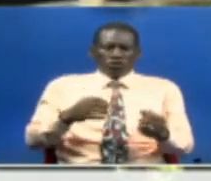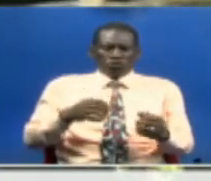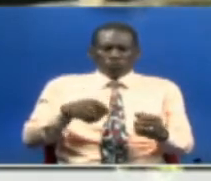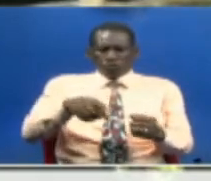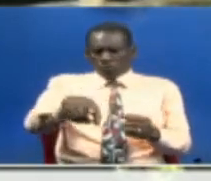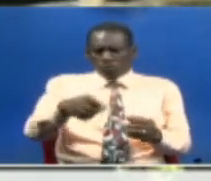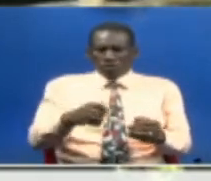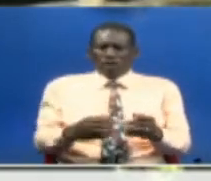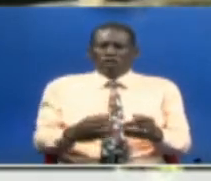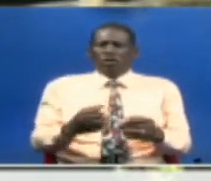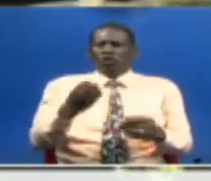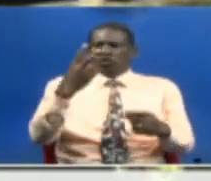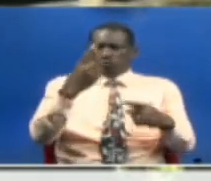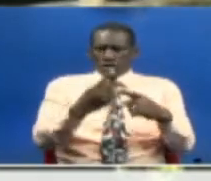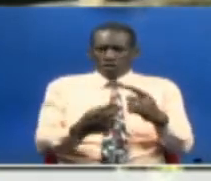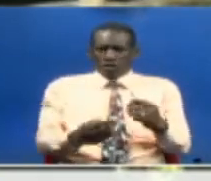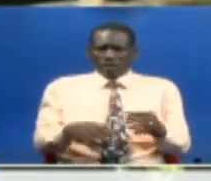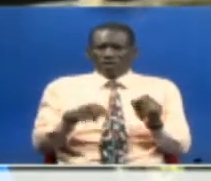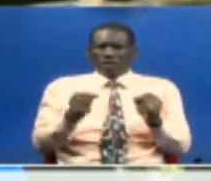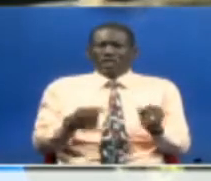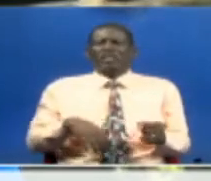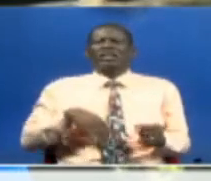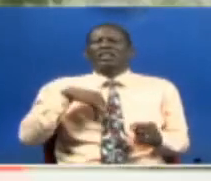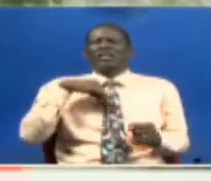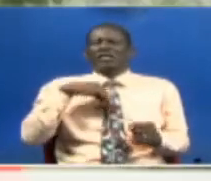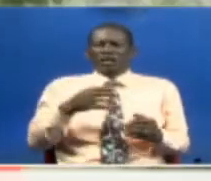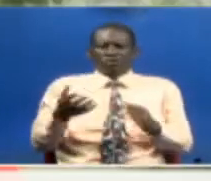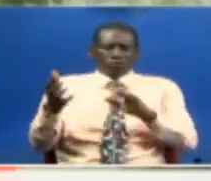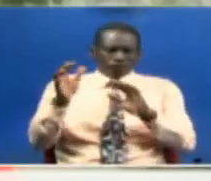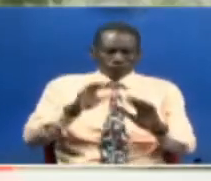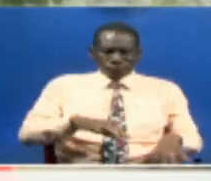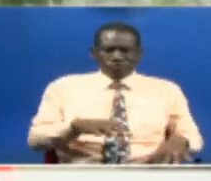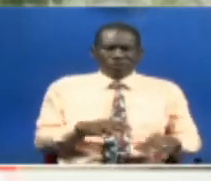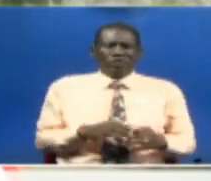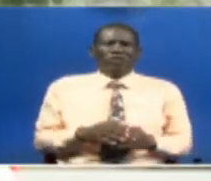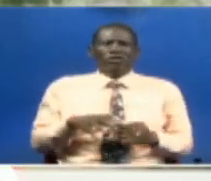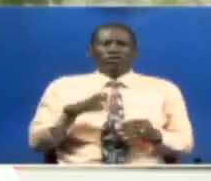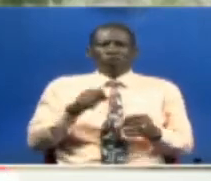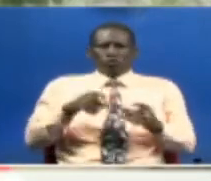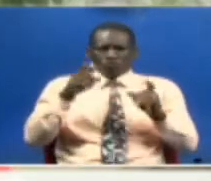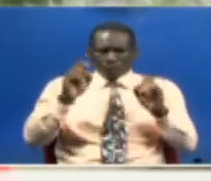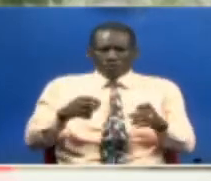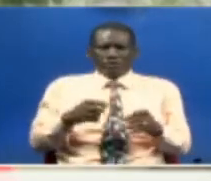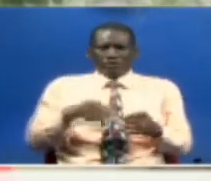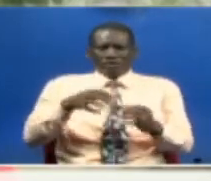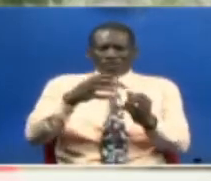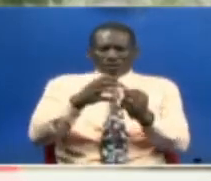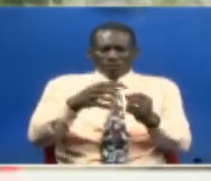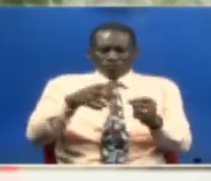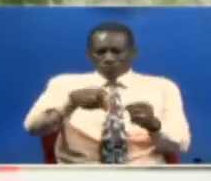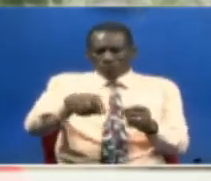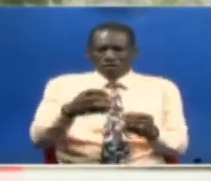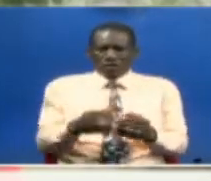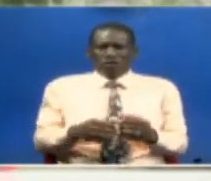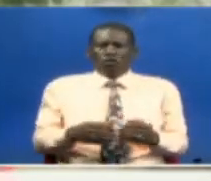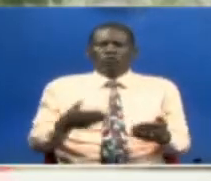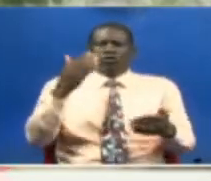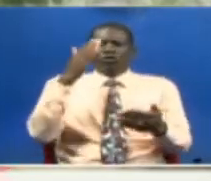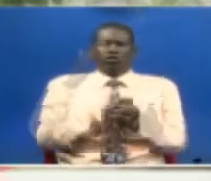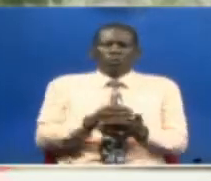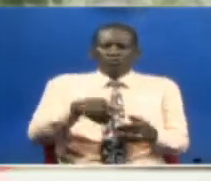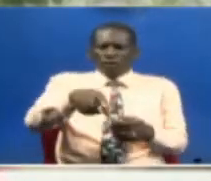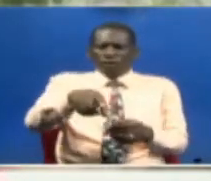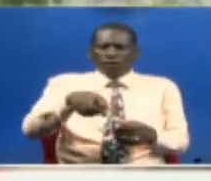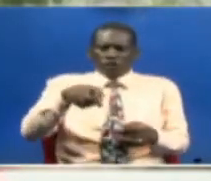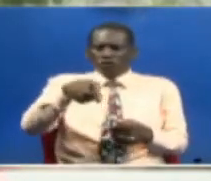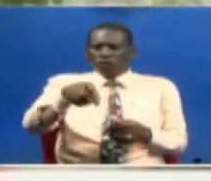2 years, then it can die. So if you don't harvest, it is gone. Na tulipo kufunga kwa mwa kufunga, tulifungwa kwa miezi minne. Wakati